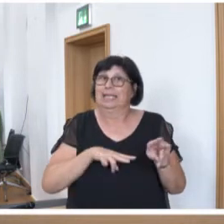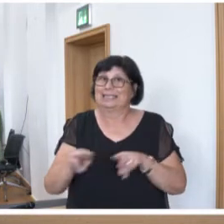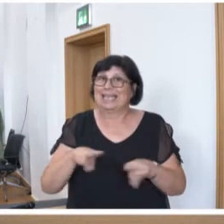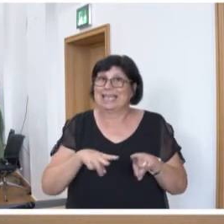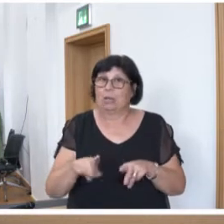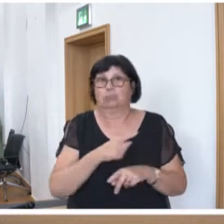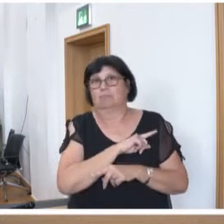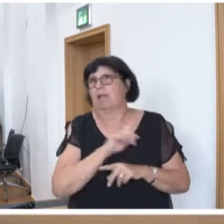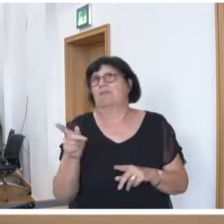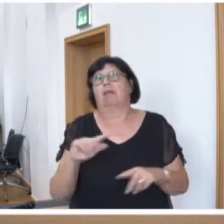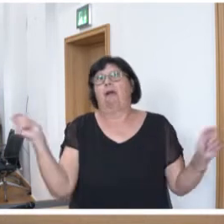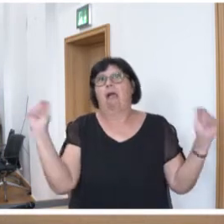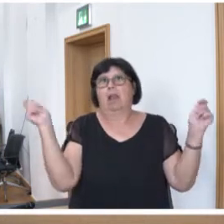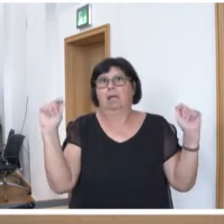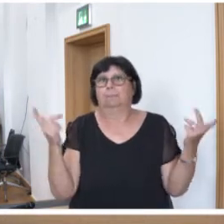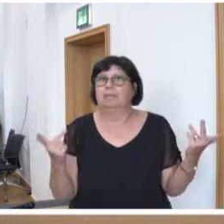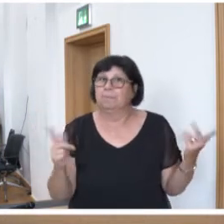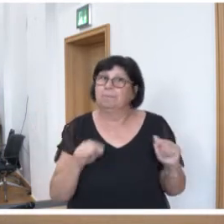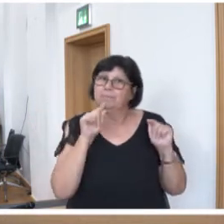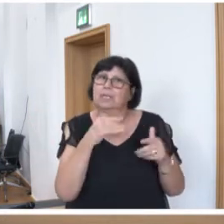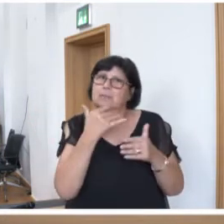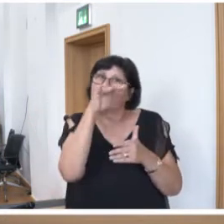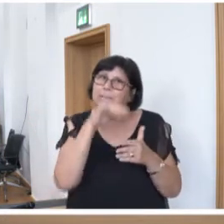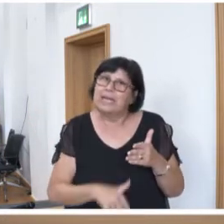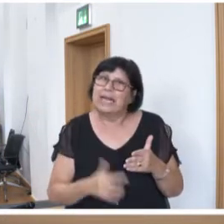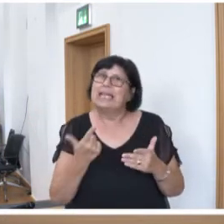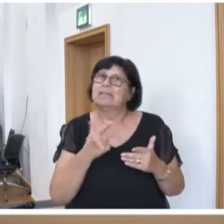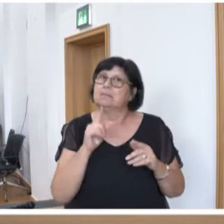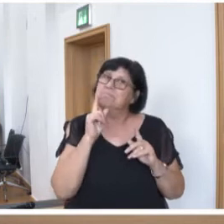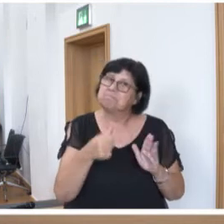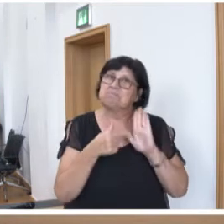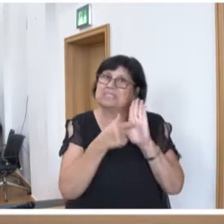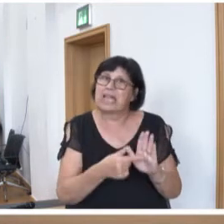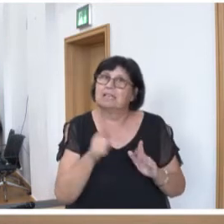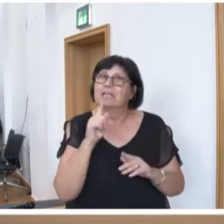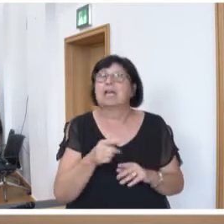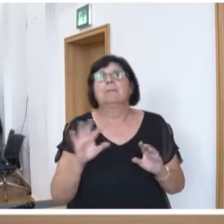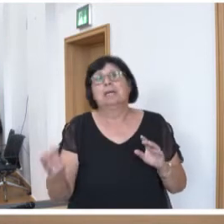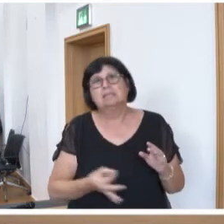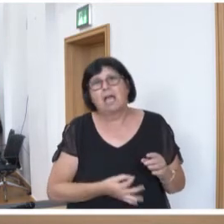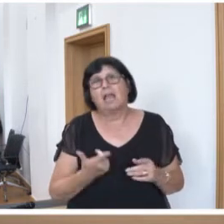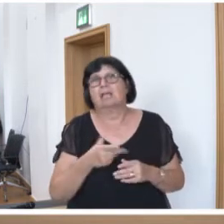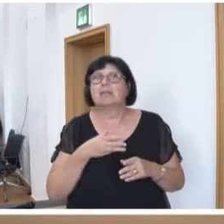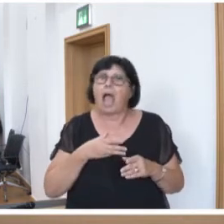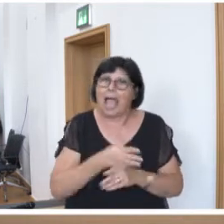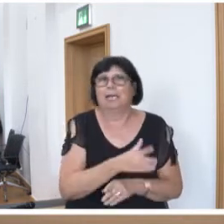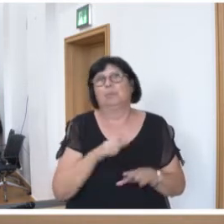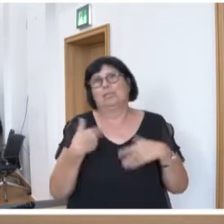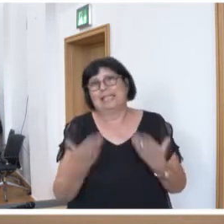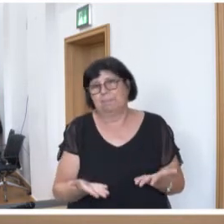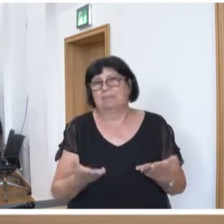alarmiert. In diesem Bericht wurde wieder deutlich, dass es im Saarland eine verfestigte Armut gibt. Vor